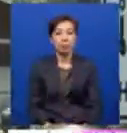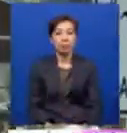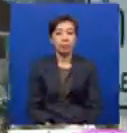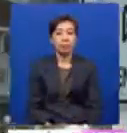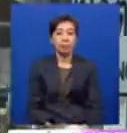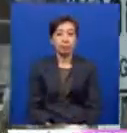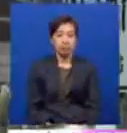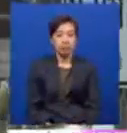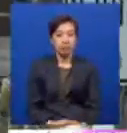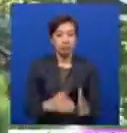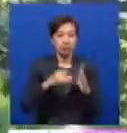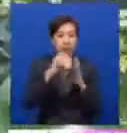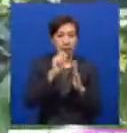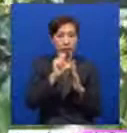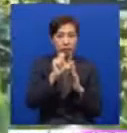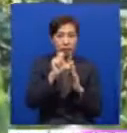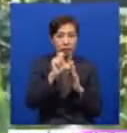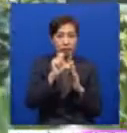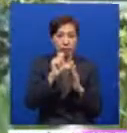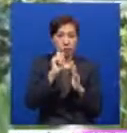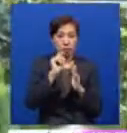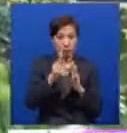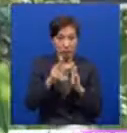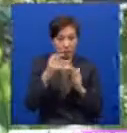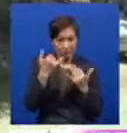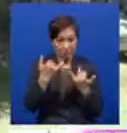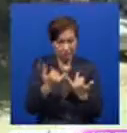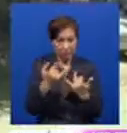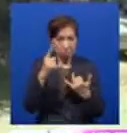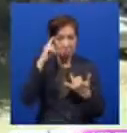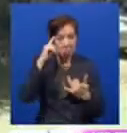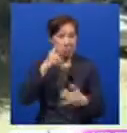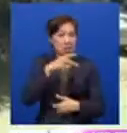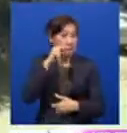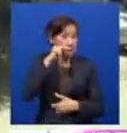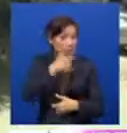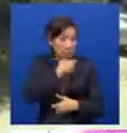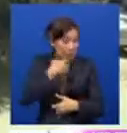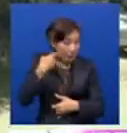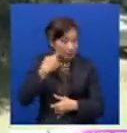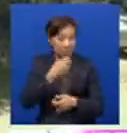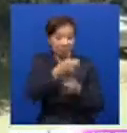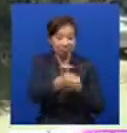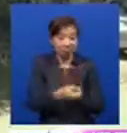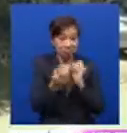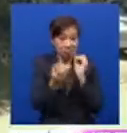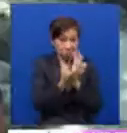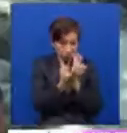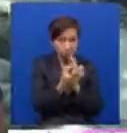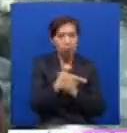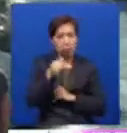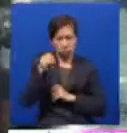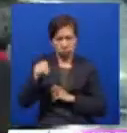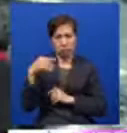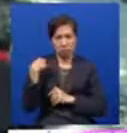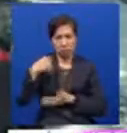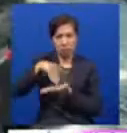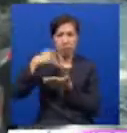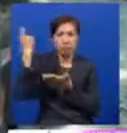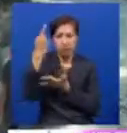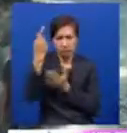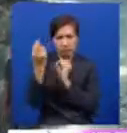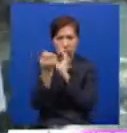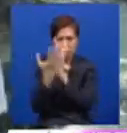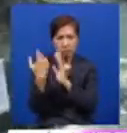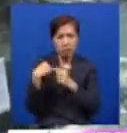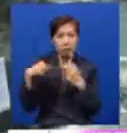อยู่ที่จังหวัดอุทัยธานีสถานการณ์ภัยแล้งนอกจากจะส่งผลกระทบต่อภาคการเกษตรแล้วยังส่งผลกระทบกับแหล่งท่องเที่ยวโดย